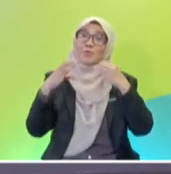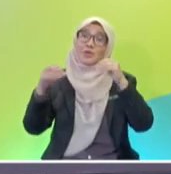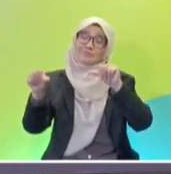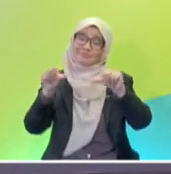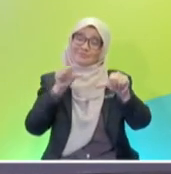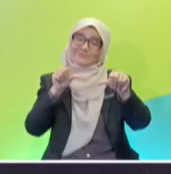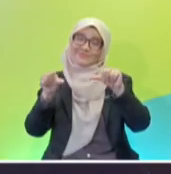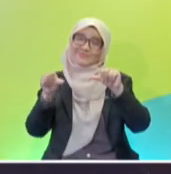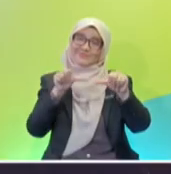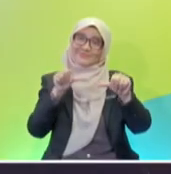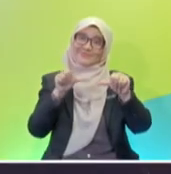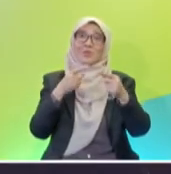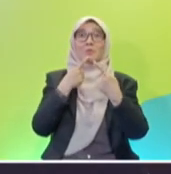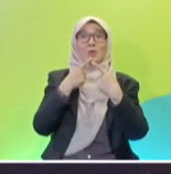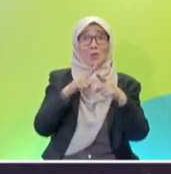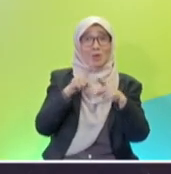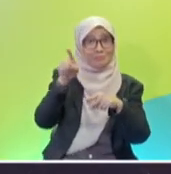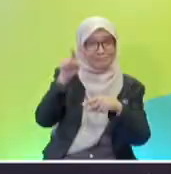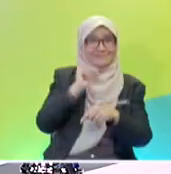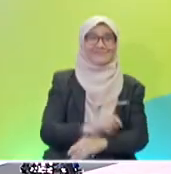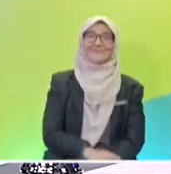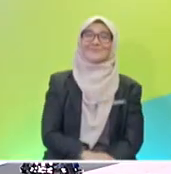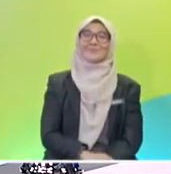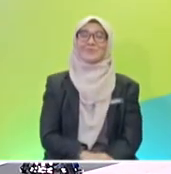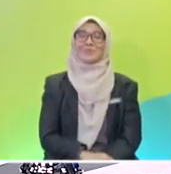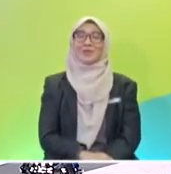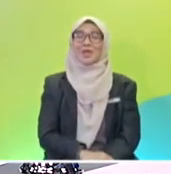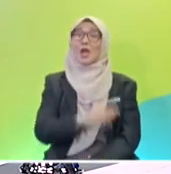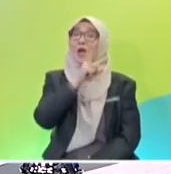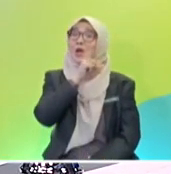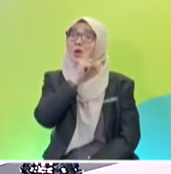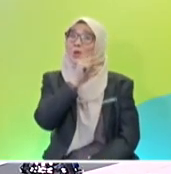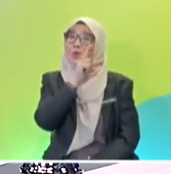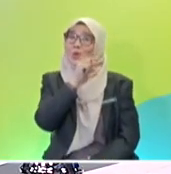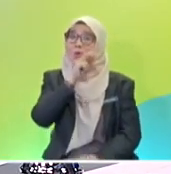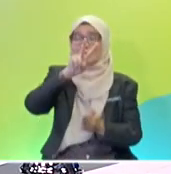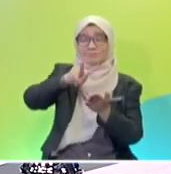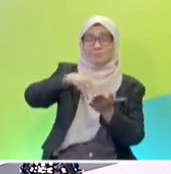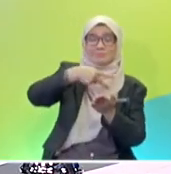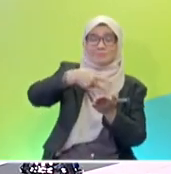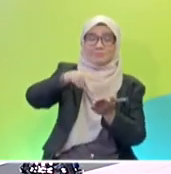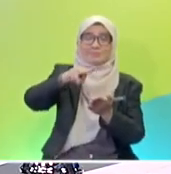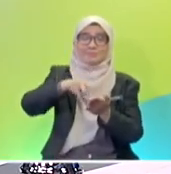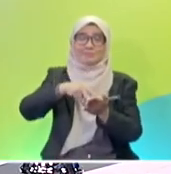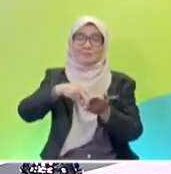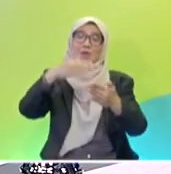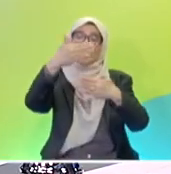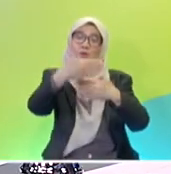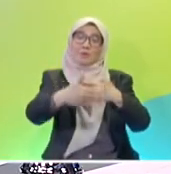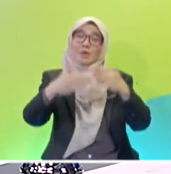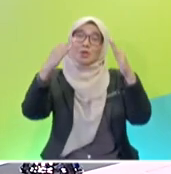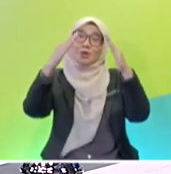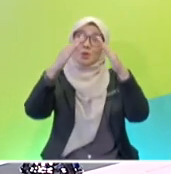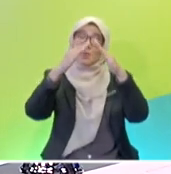aktiviti. Jawab Anis. Burung murai menari-nari di hadapan rumah